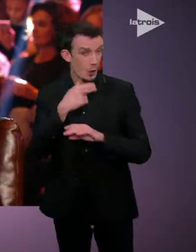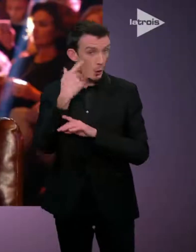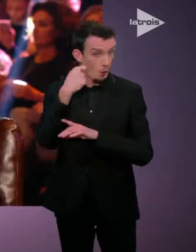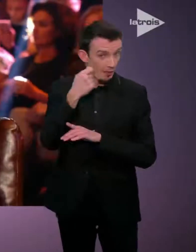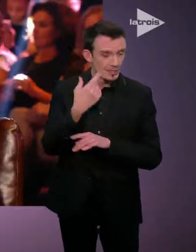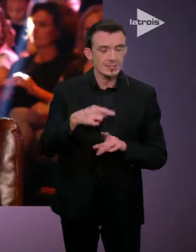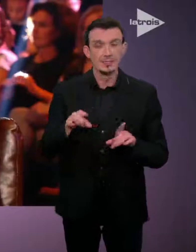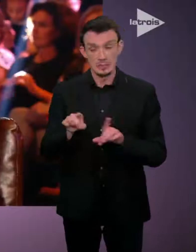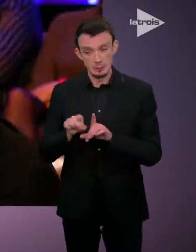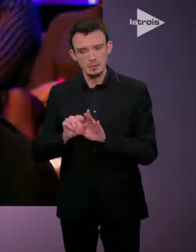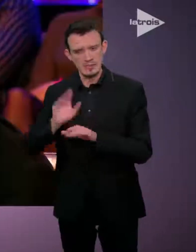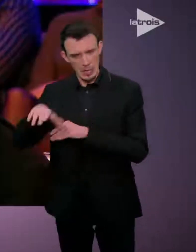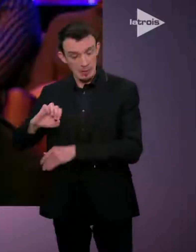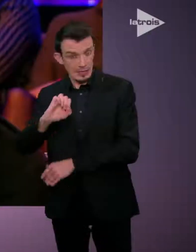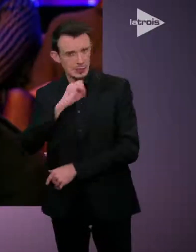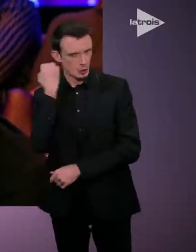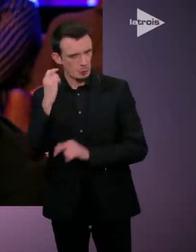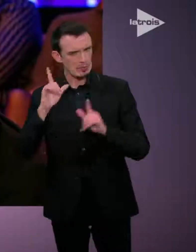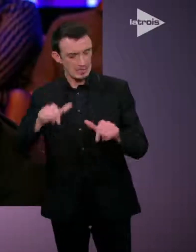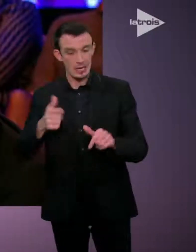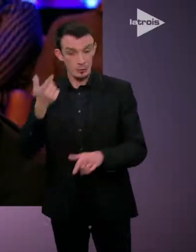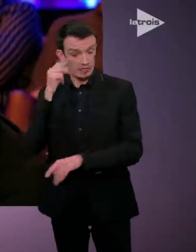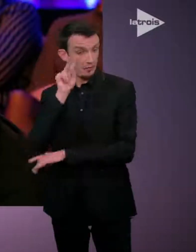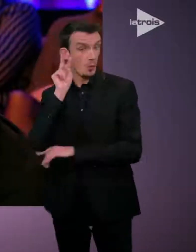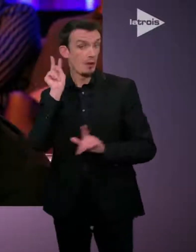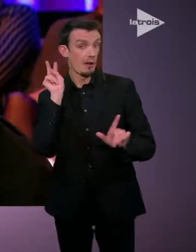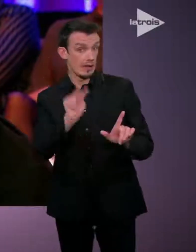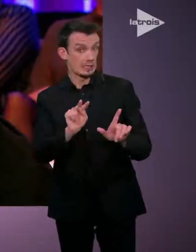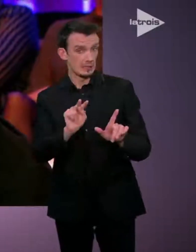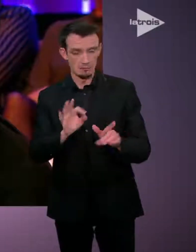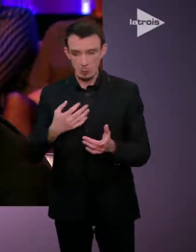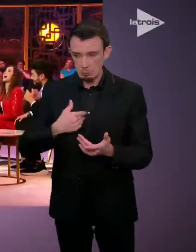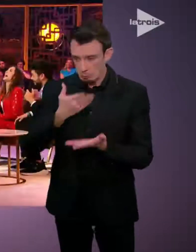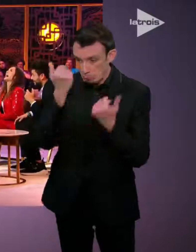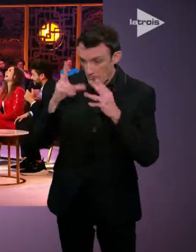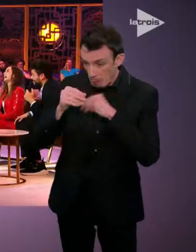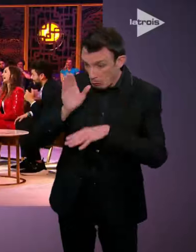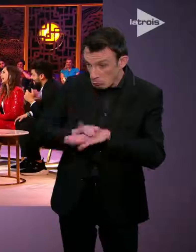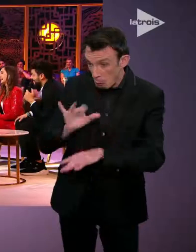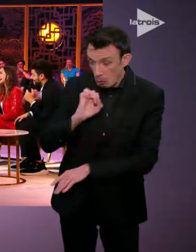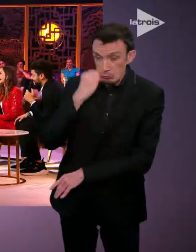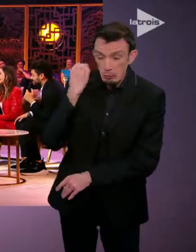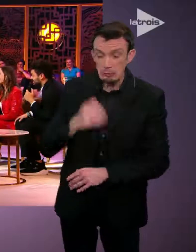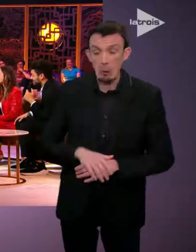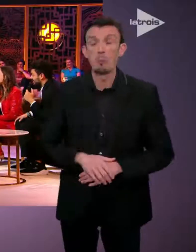restent parce qu'il y a une belle surprise qui attend. Eh oui, je n'ai aucune idée de quoi vous parlez. Mais parce qu'en fait,